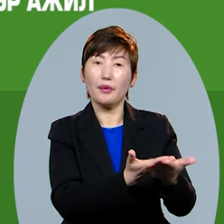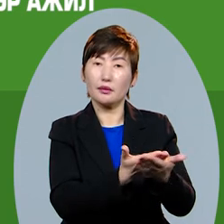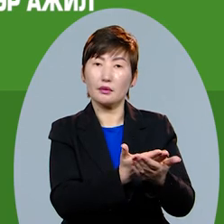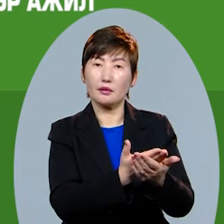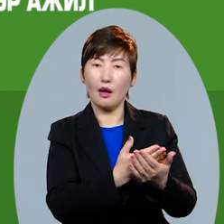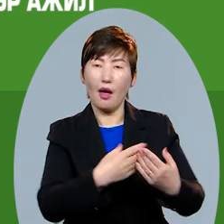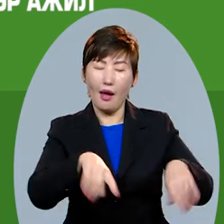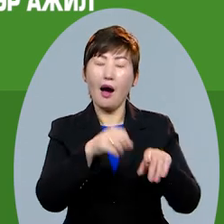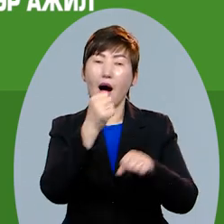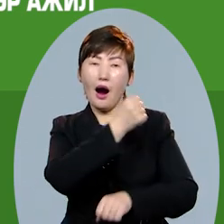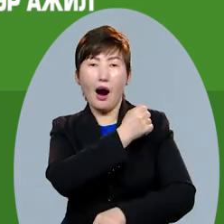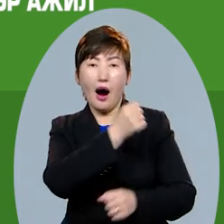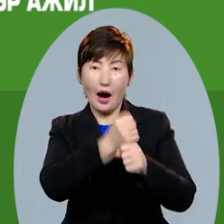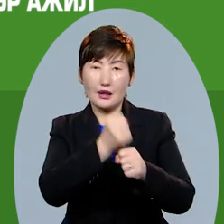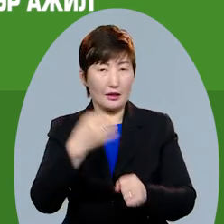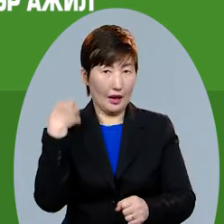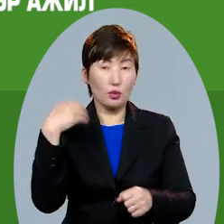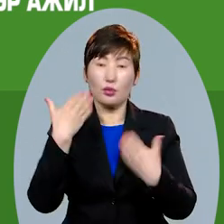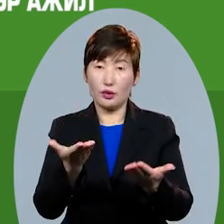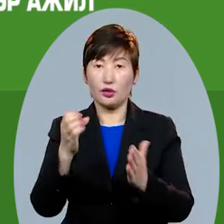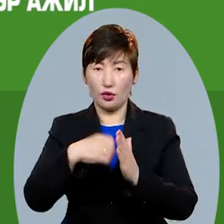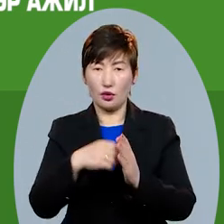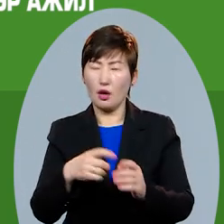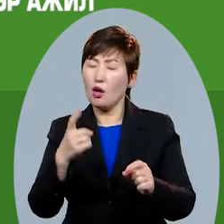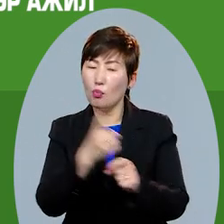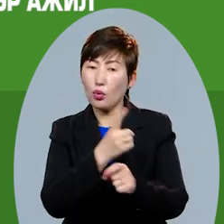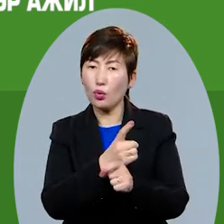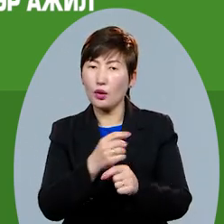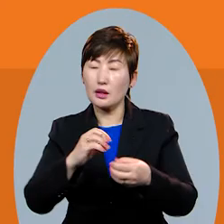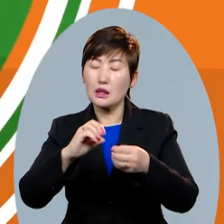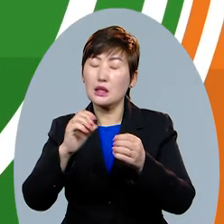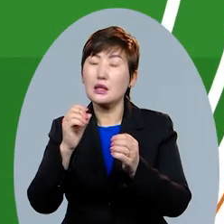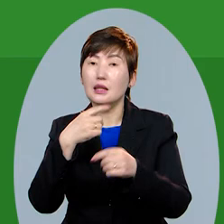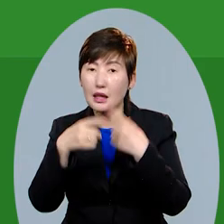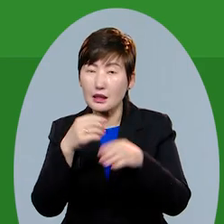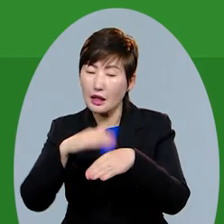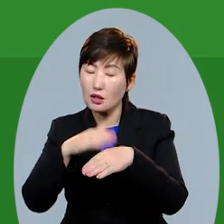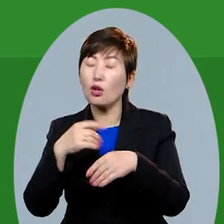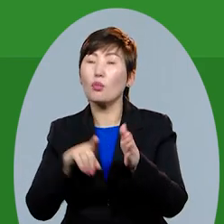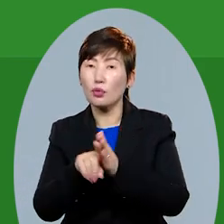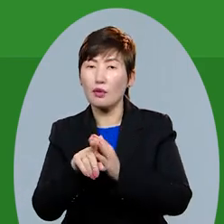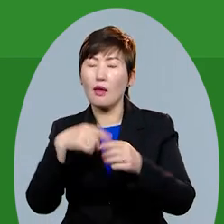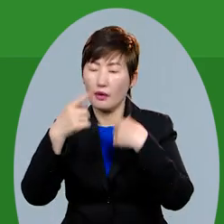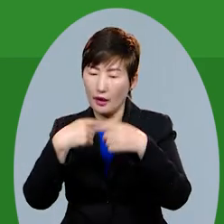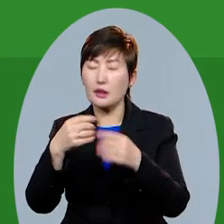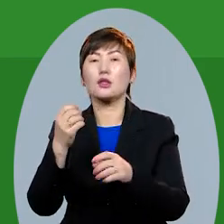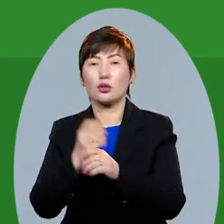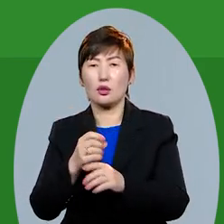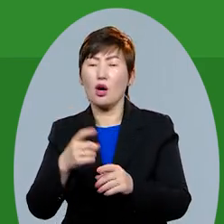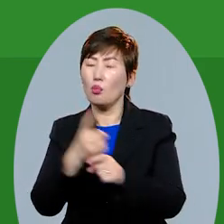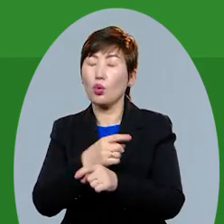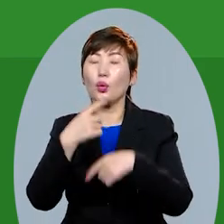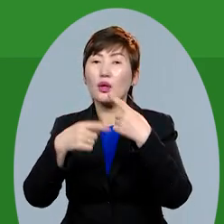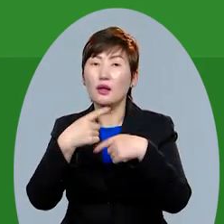орохдоо надад 6 алим аваад өгөөч гэх мэтээр ажил даалгаж өгөөрэй. Буруу үйлдэл зан аварыг засгаасаа өмнө